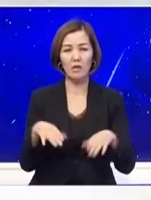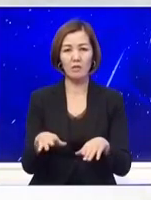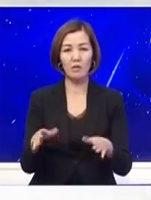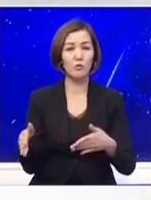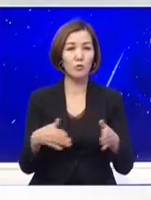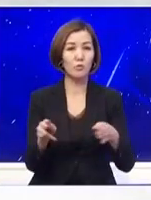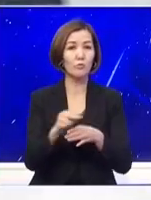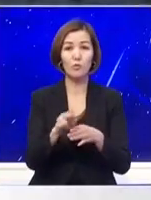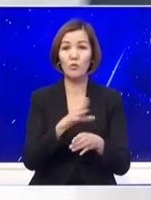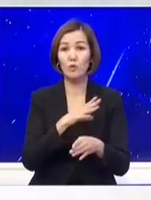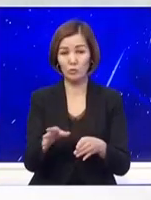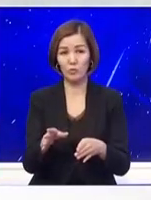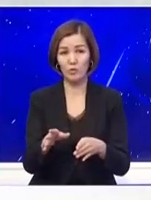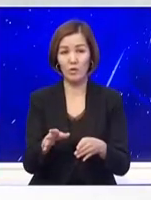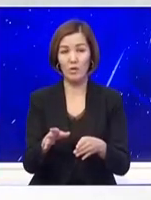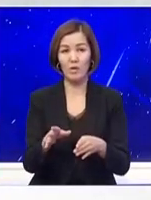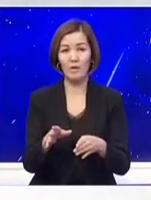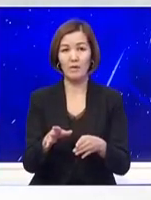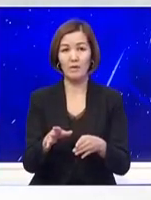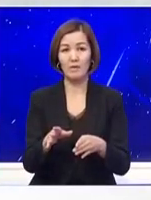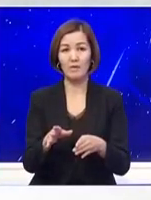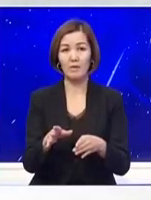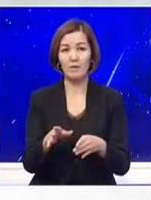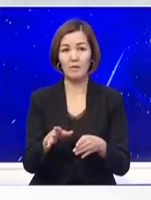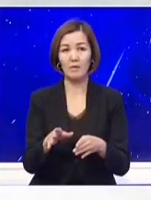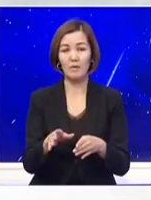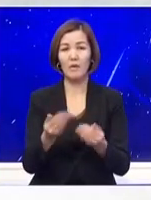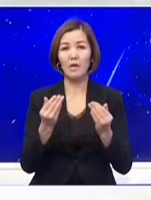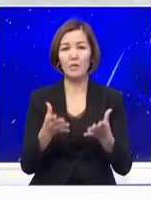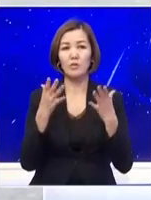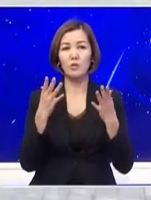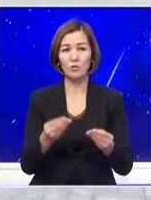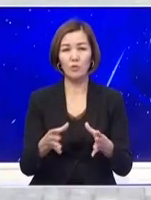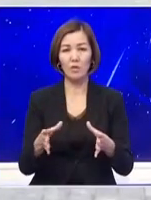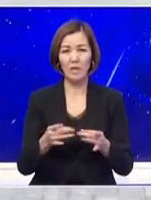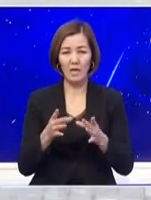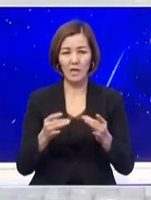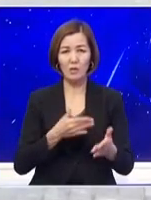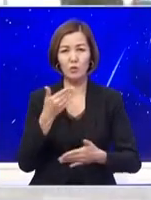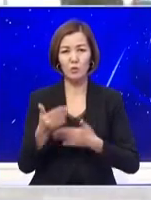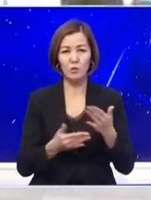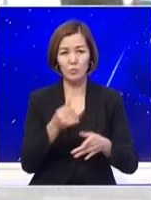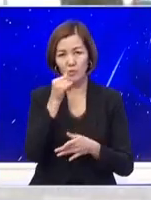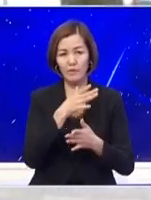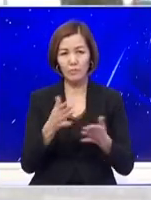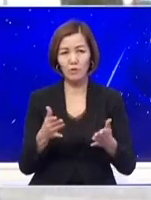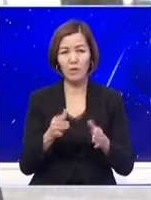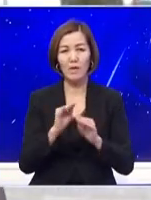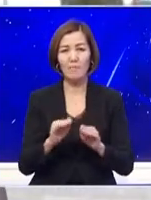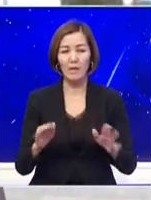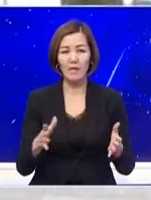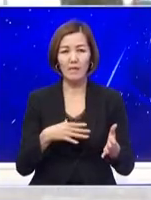жоқ. Бағанағы қазған жердің топырақтары бір метр әзір шошайып-шошайып тұр. Жол жоқ. Балалардың